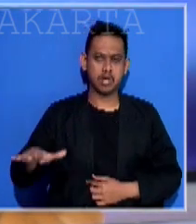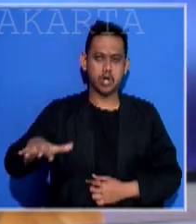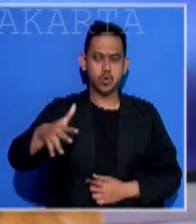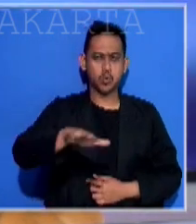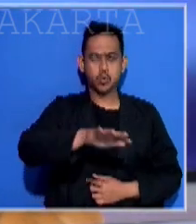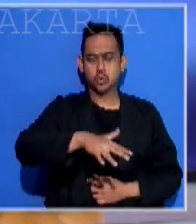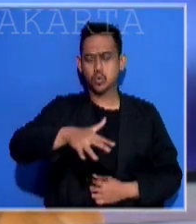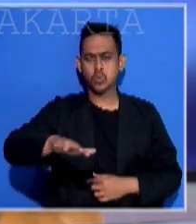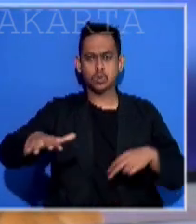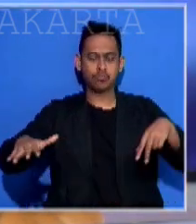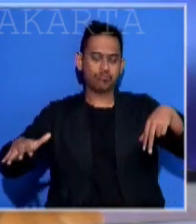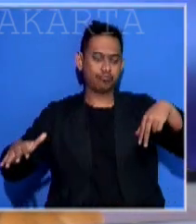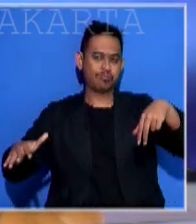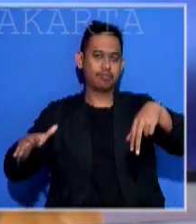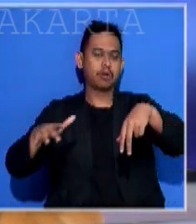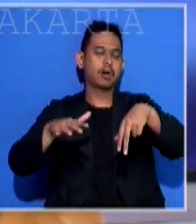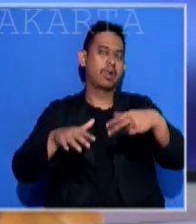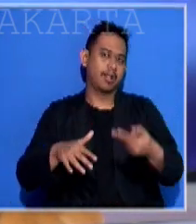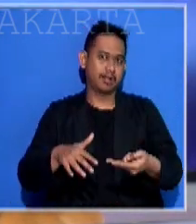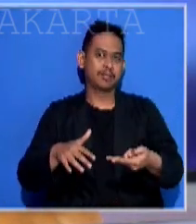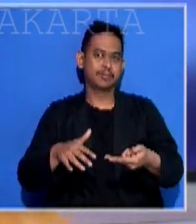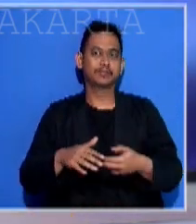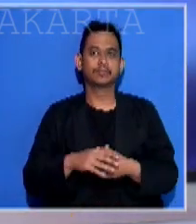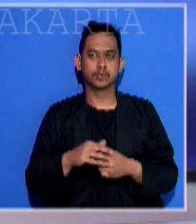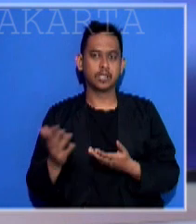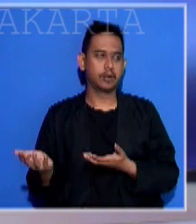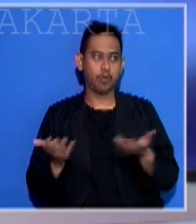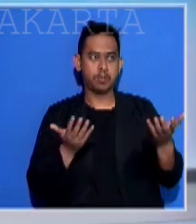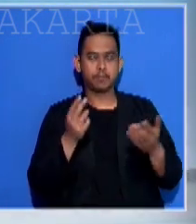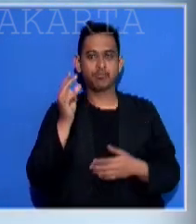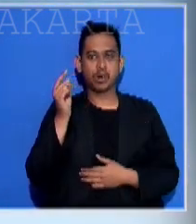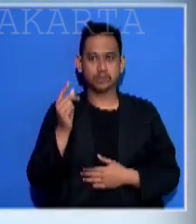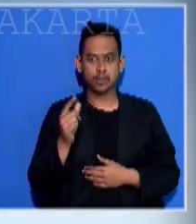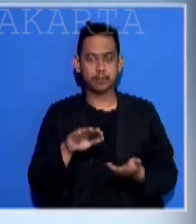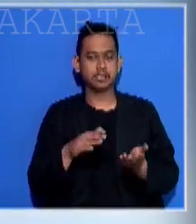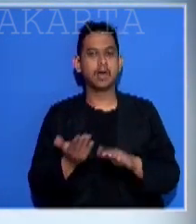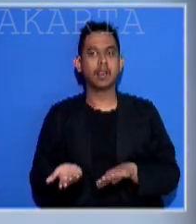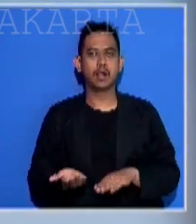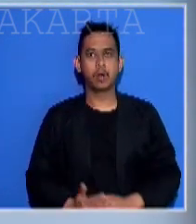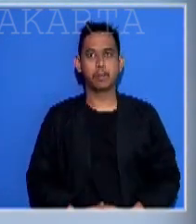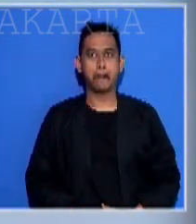akhirnya dinyatakan meninggal dunia setelah sempat dilarikan ke rumah sakit.